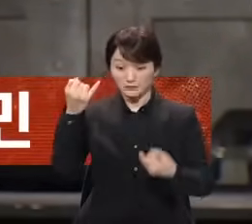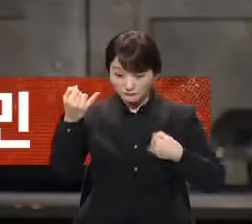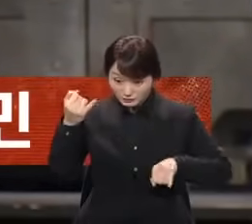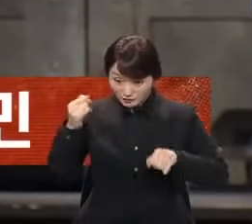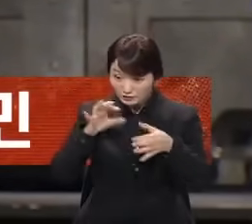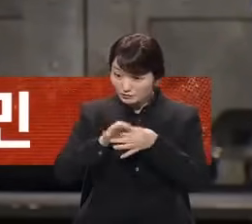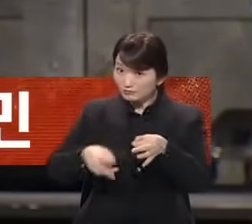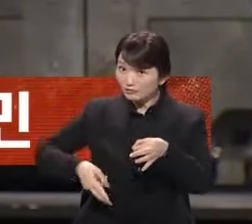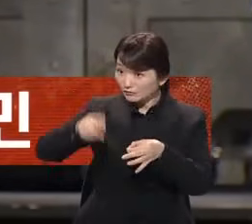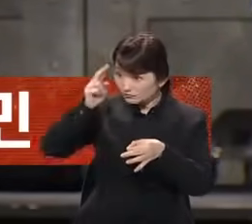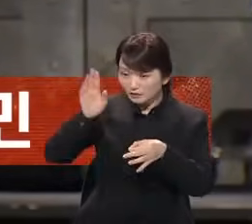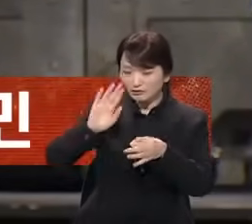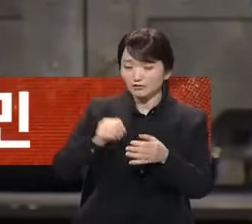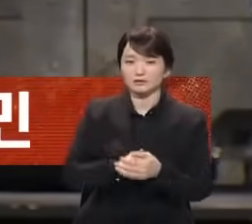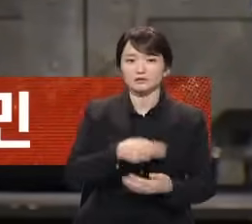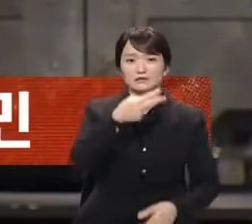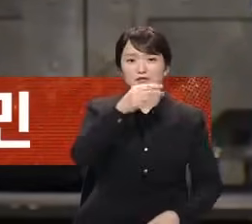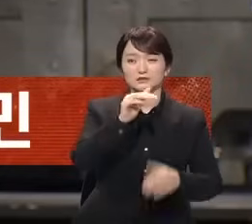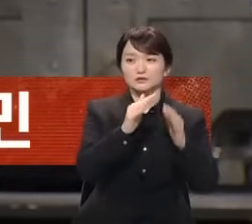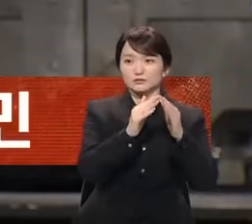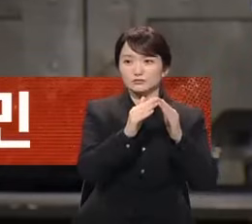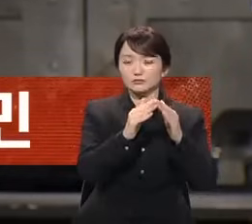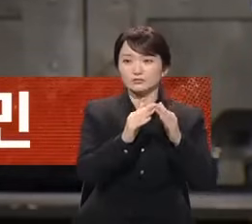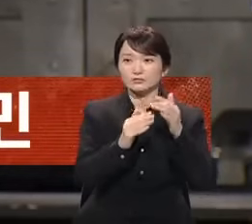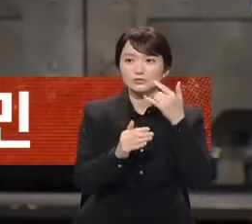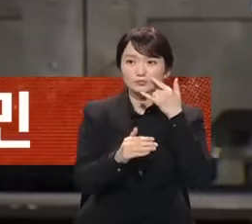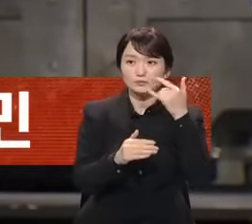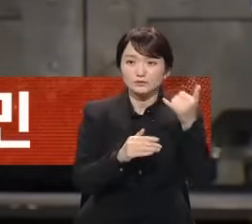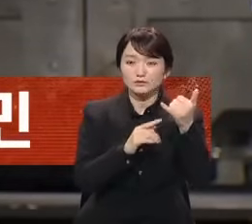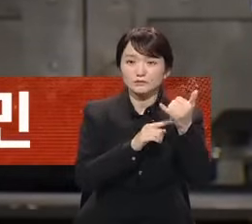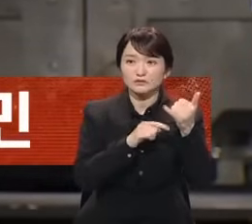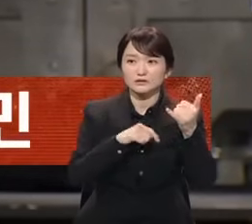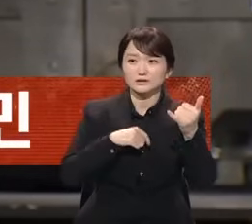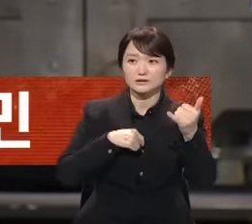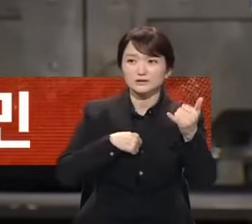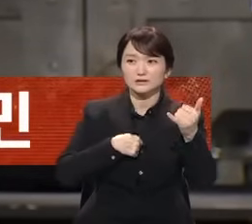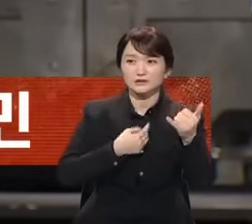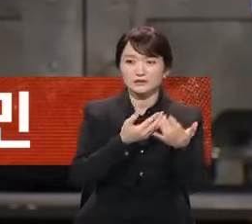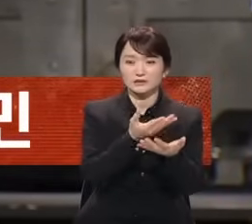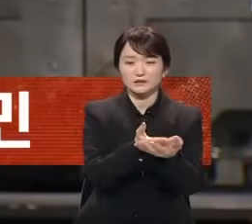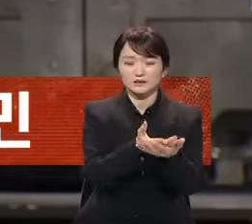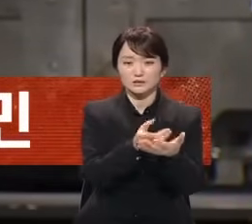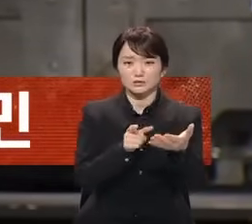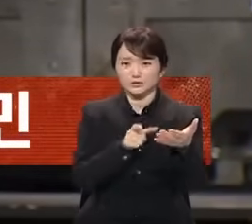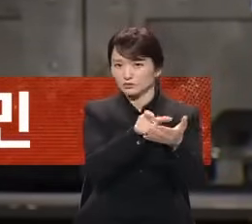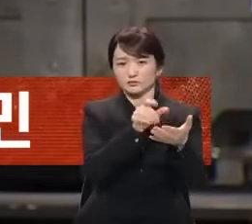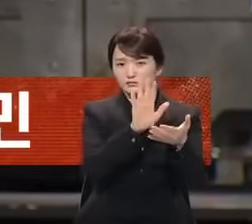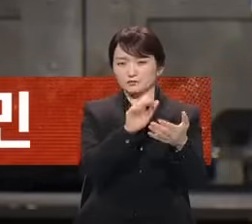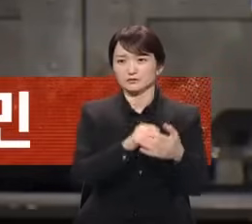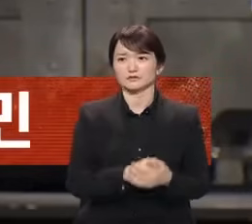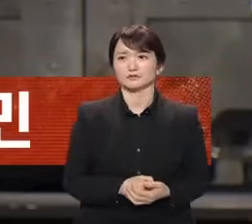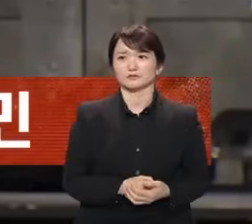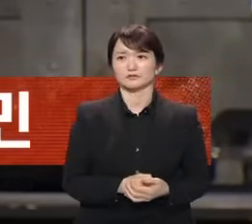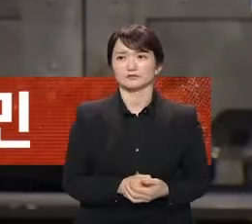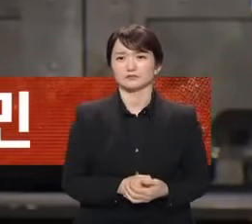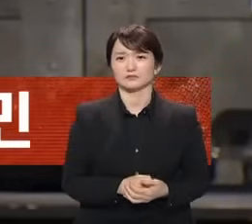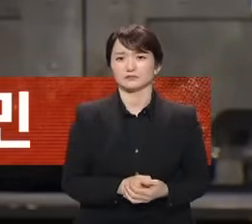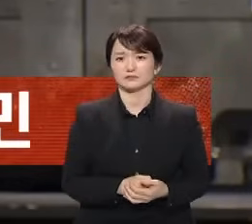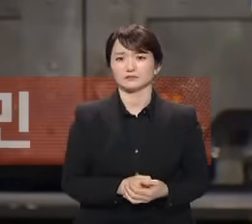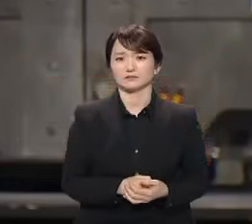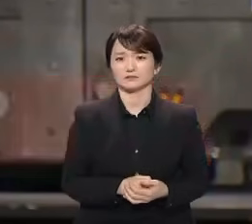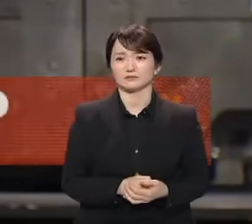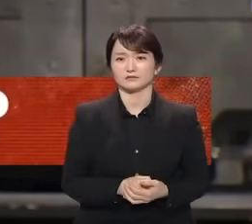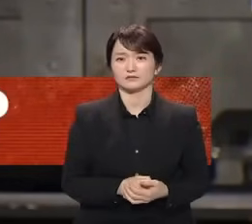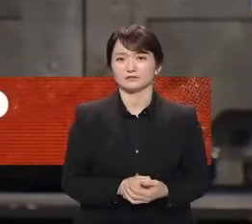따지자면 이 시댁 부모님들은 부모님으로 이 본인의 가족관계 등록부에 올라가는 분들은 아니에요. 끊어도 끊을 수 없는 게